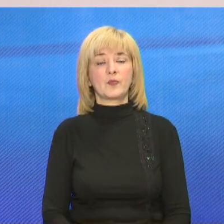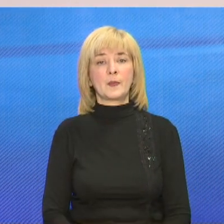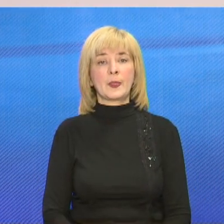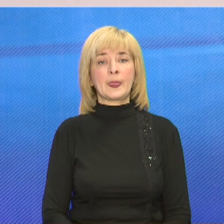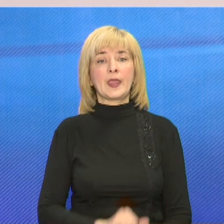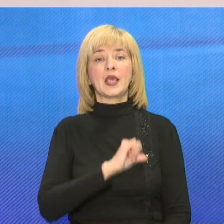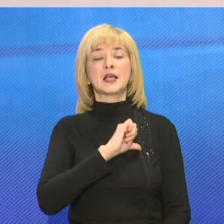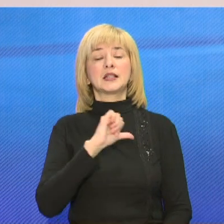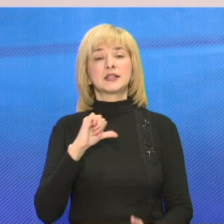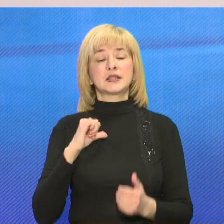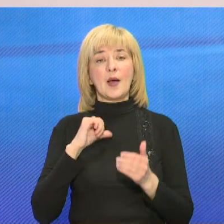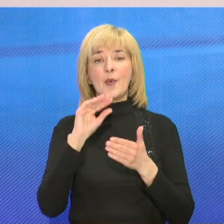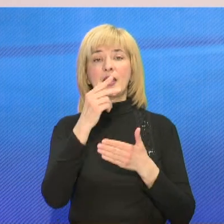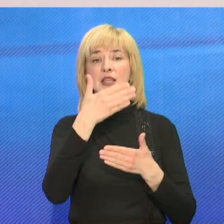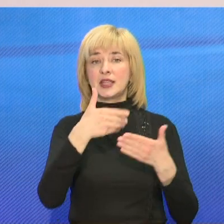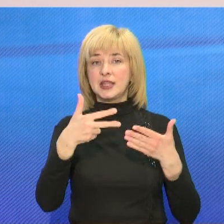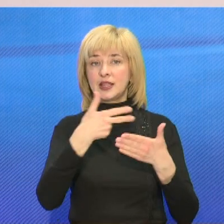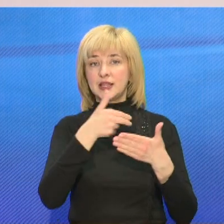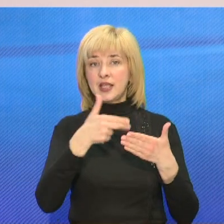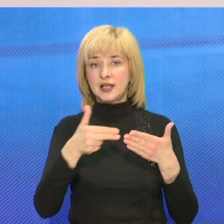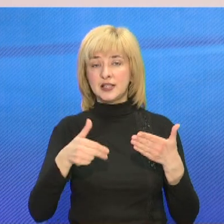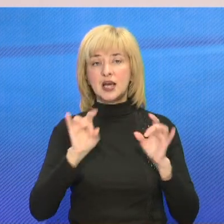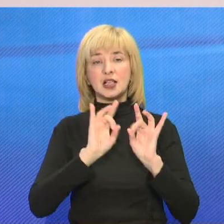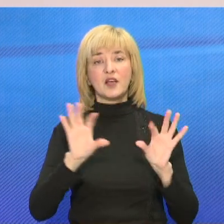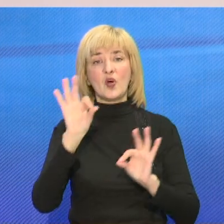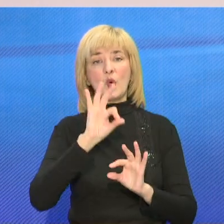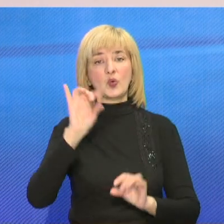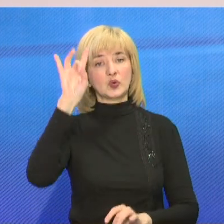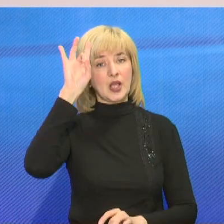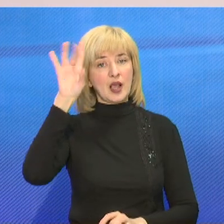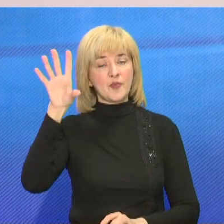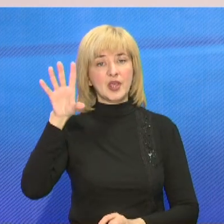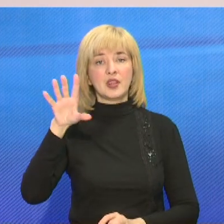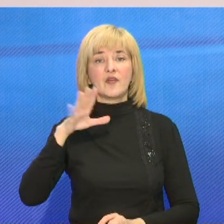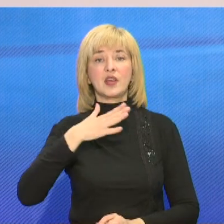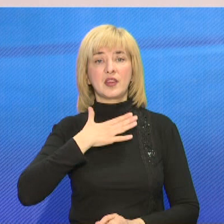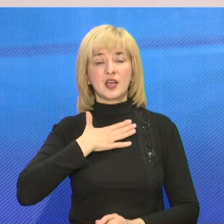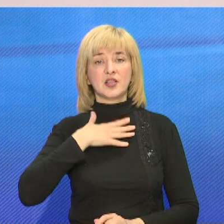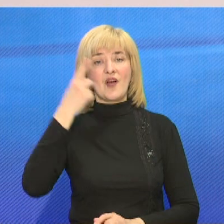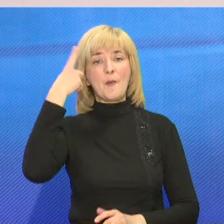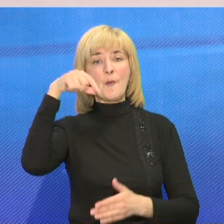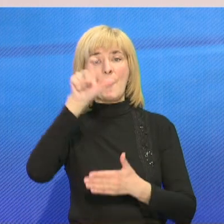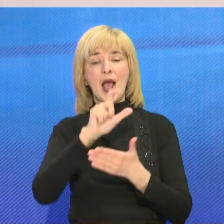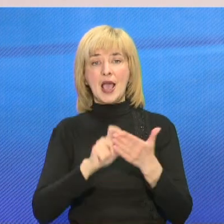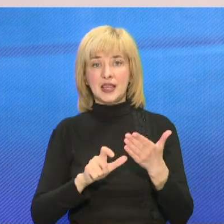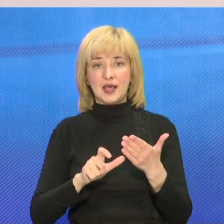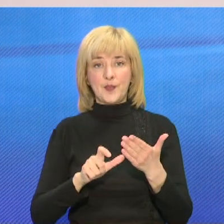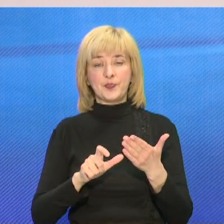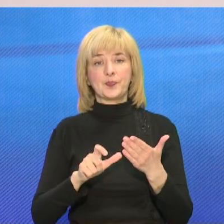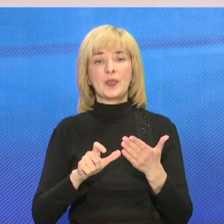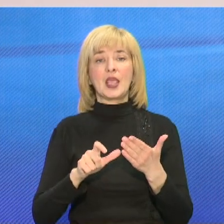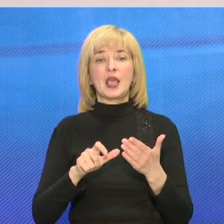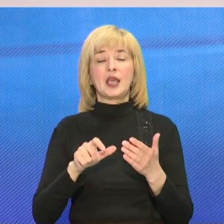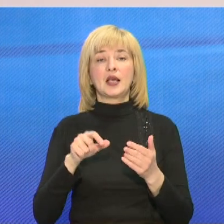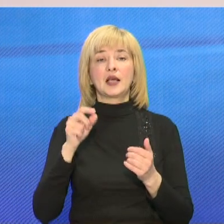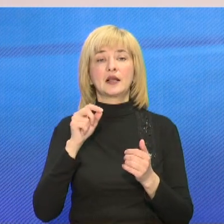Сам текст, он, конечно, рассказывает про нашего знакомитого песняра, про нашего национального поэта, классика нашей